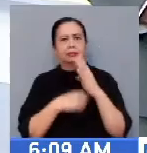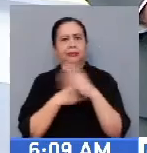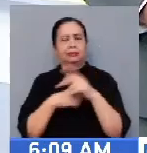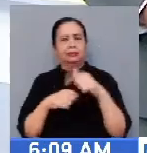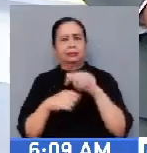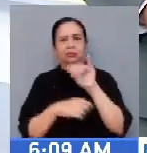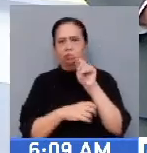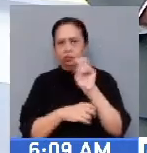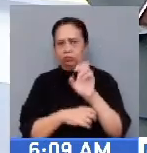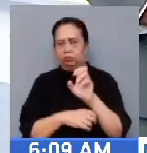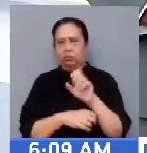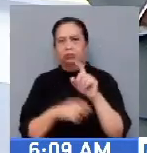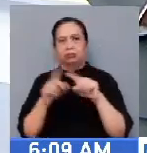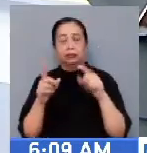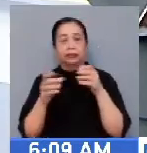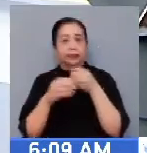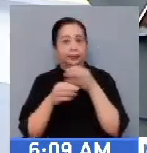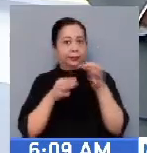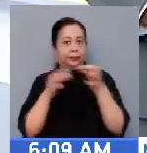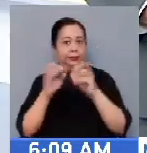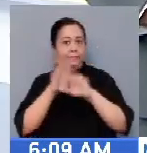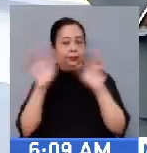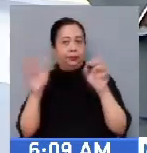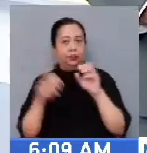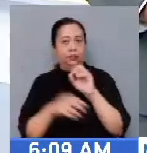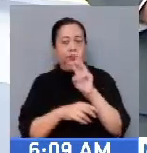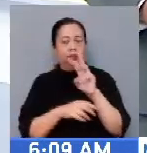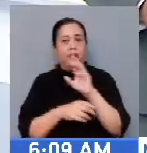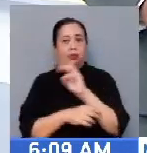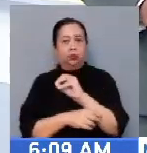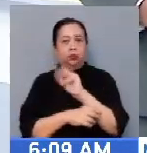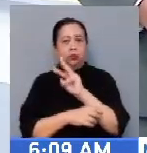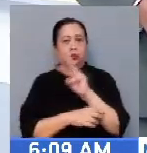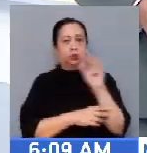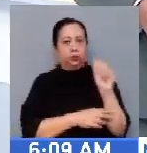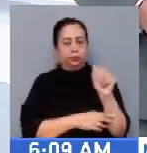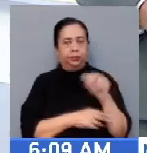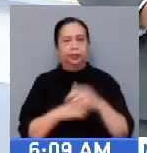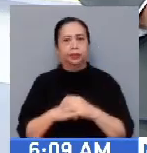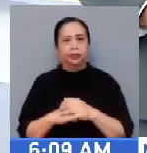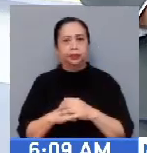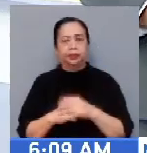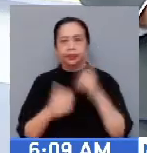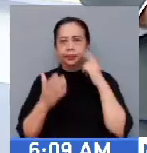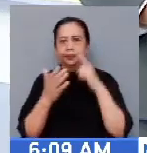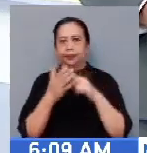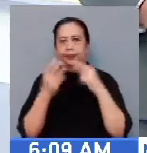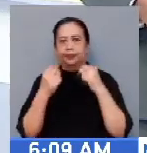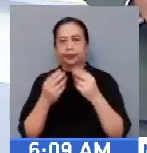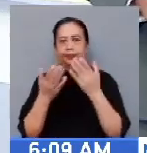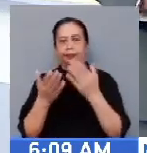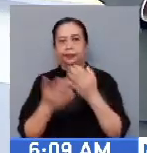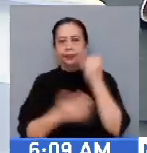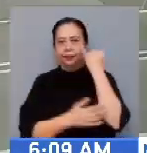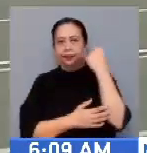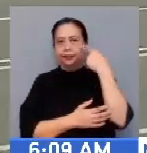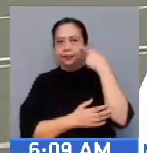may paglilinaw ang Overseas Workers Welfare Administration. Alamin sa unang balita ni JP Soriano.